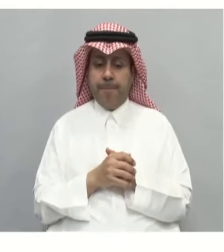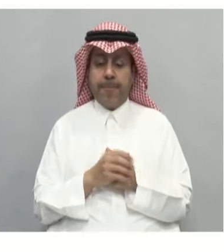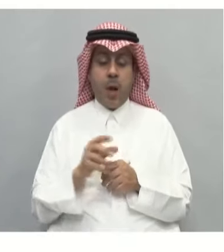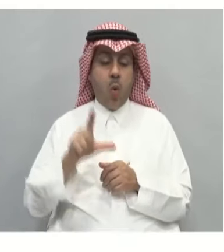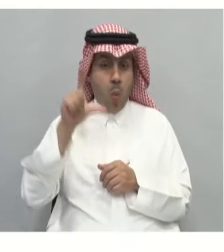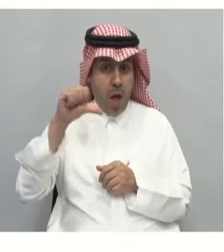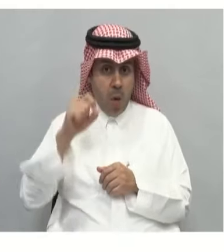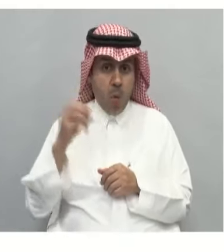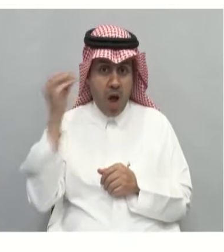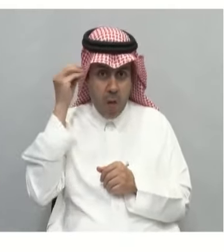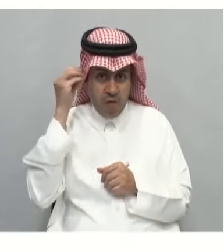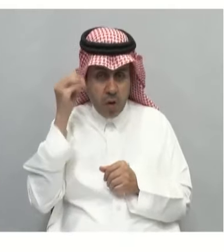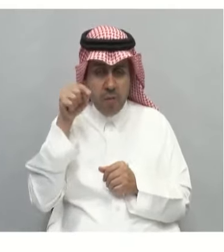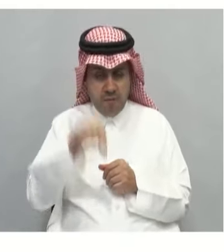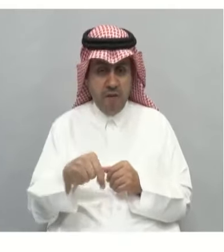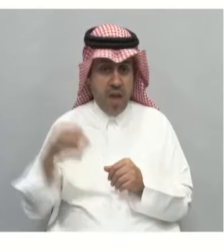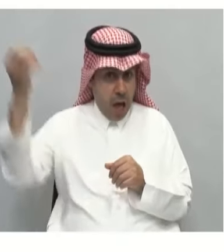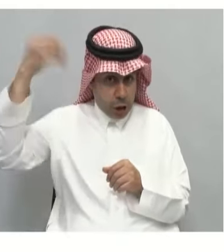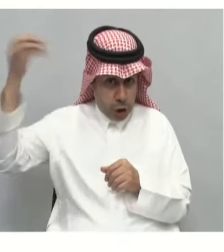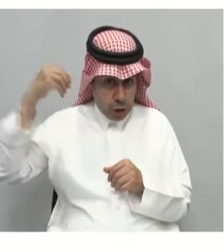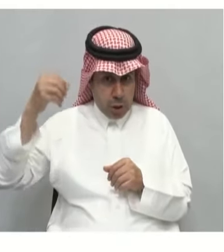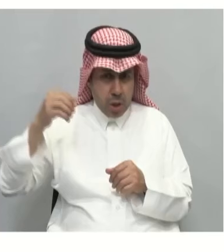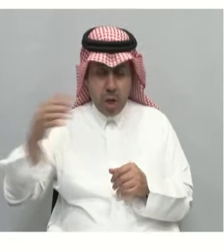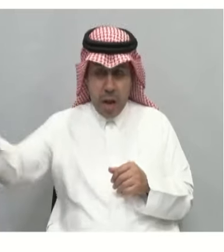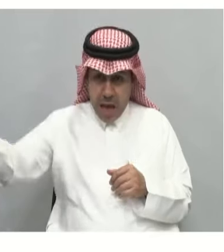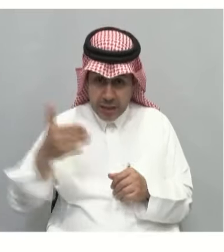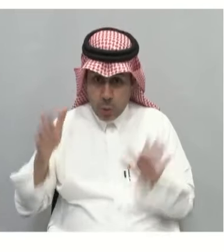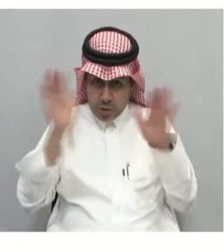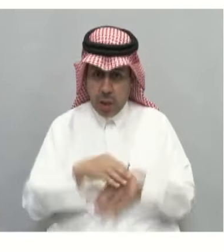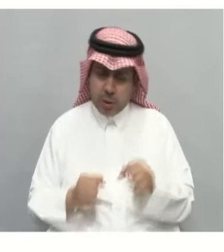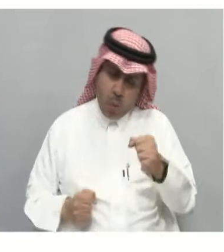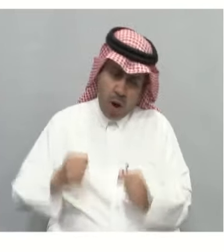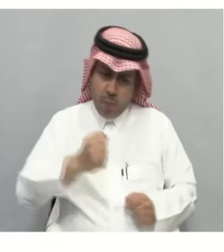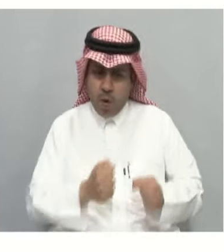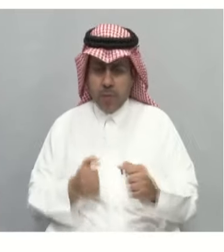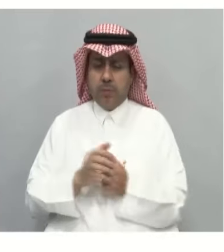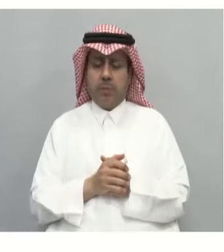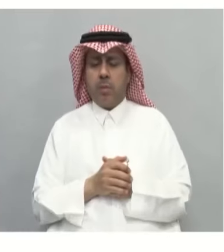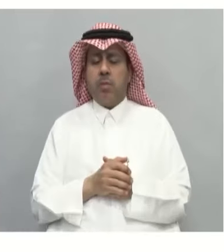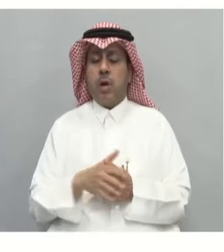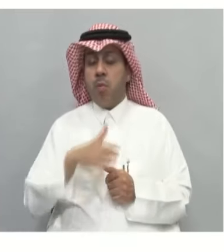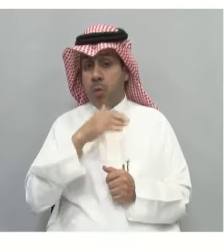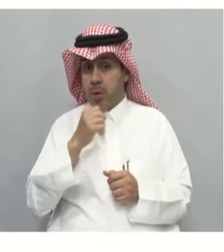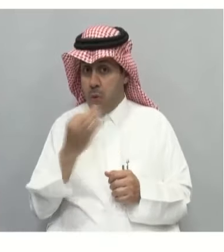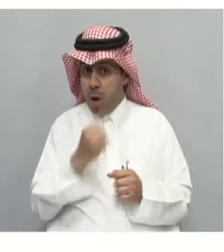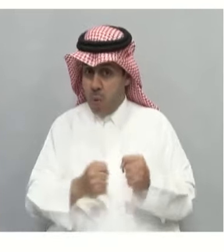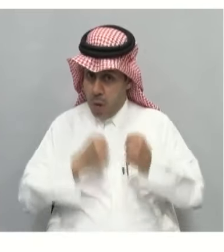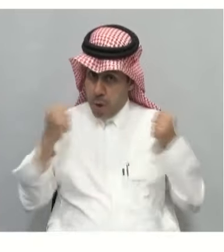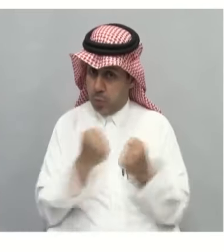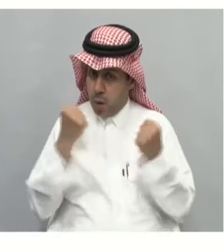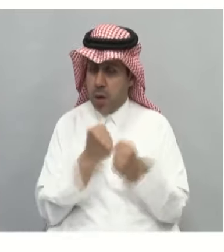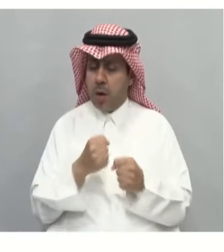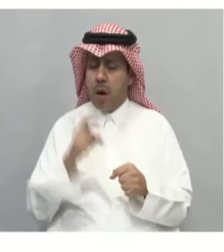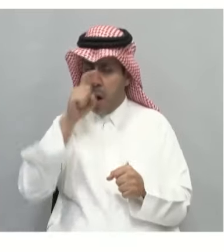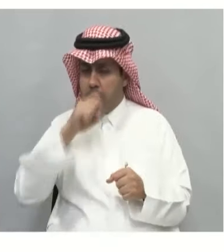ما فيهما لاتوهما ولو حبوى ولقد هممت ان امر بالصلاه فتقام ثم